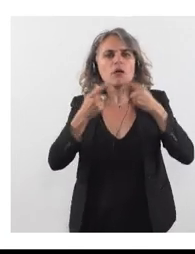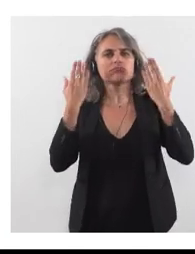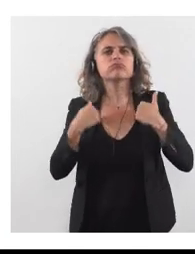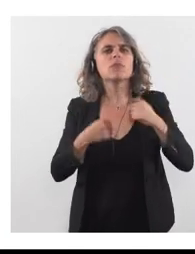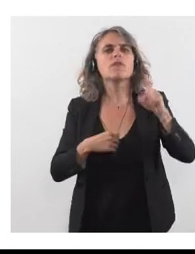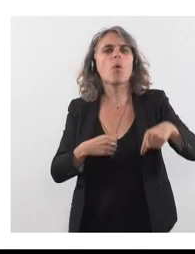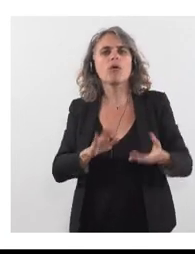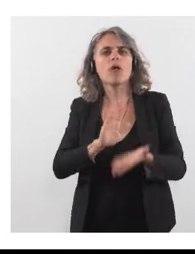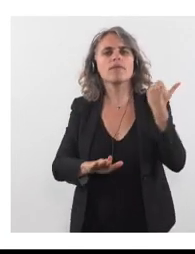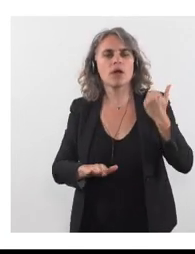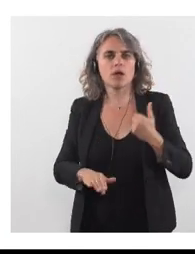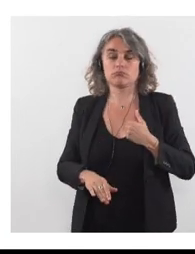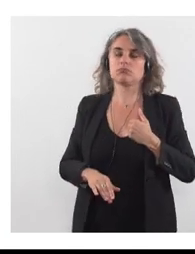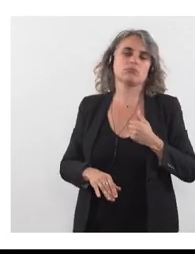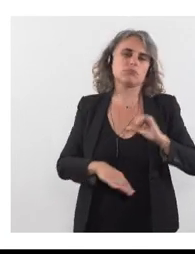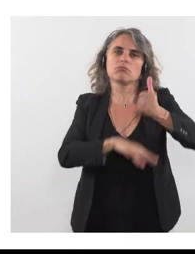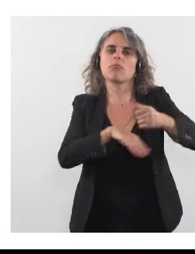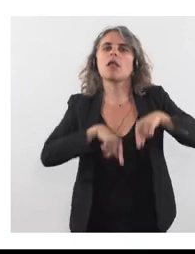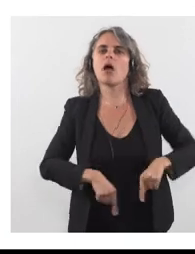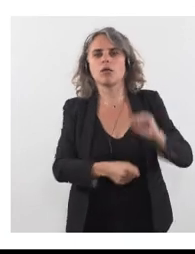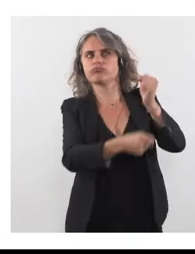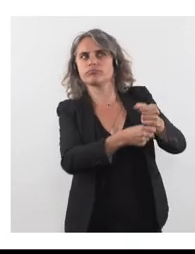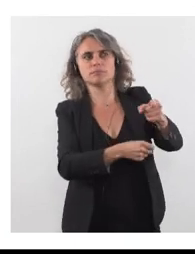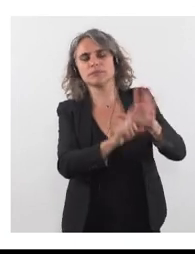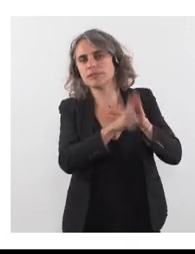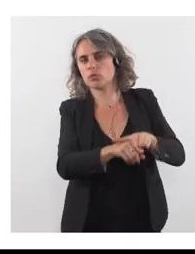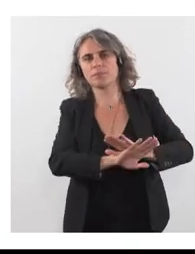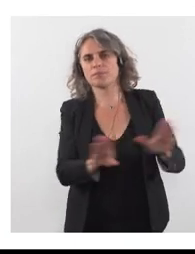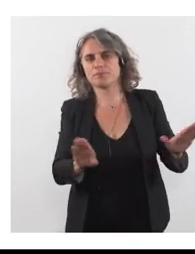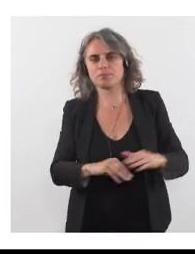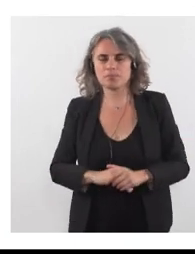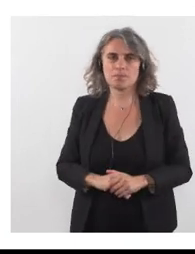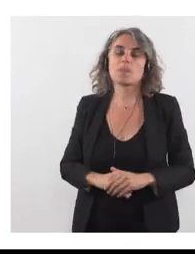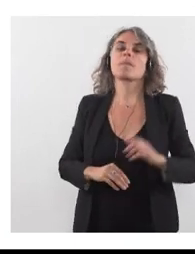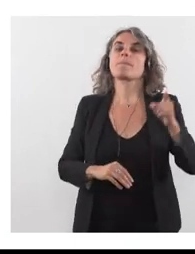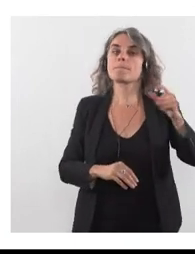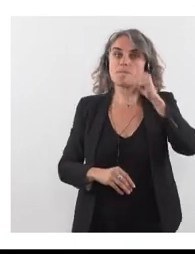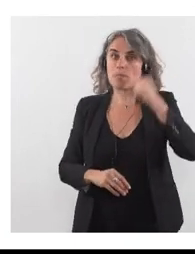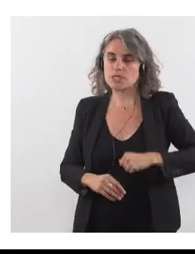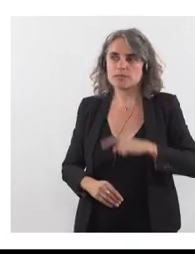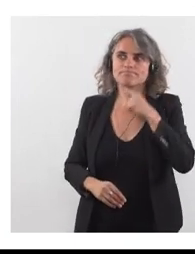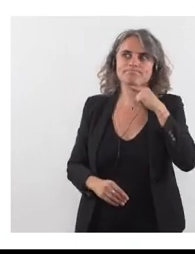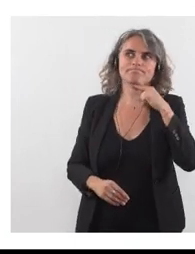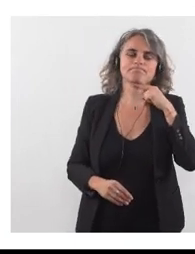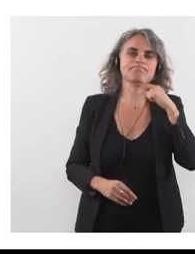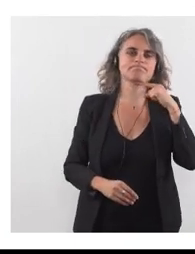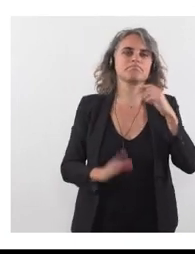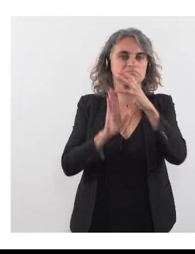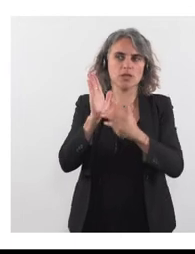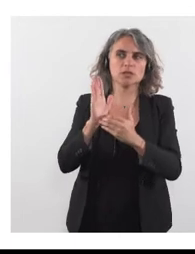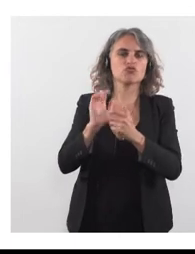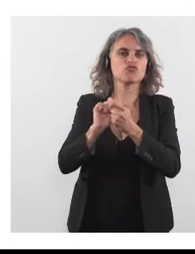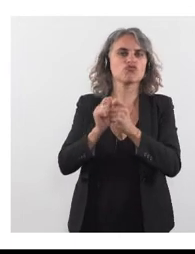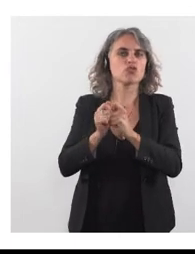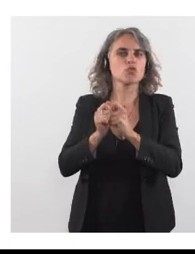pour discrimination. Dans le suivi de l'exécution de l'arrêt, la Belgique a mis très longtemps avant de modifier cette disposition.